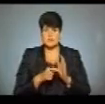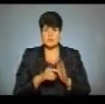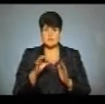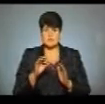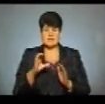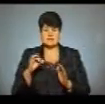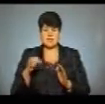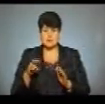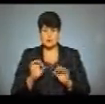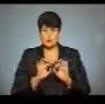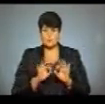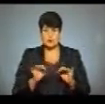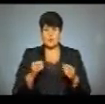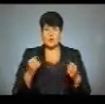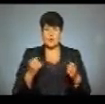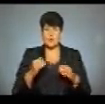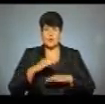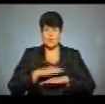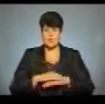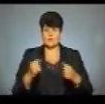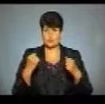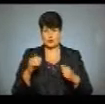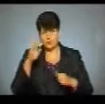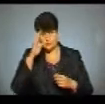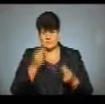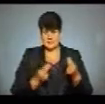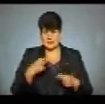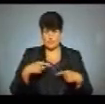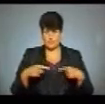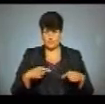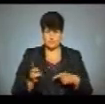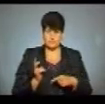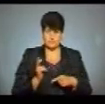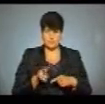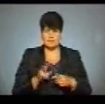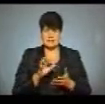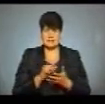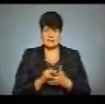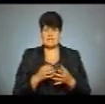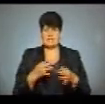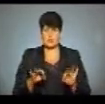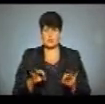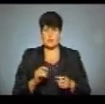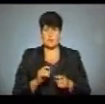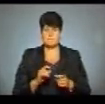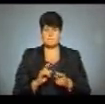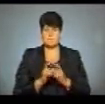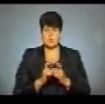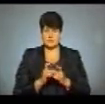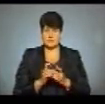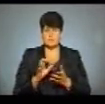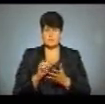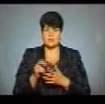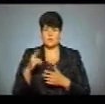Симан розповідає про урок фізкультури. Хлопець грає у футбол та ходить на заняття із вільної боротьби. Ми знімаємо спортзал